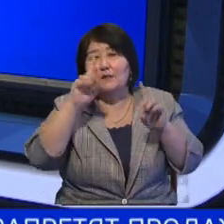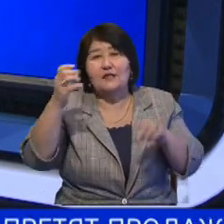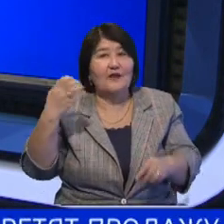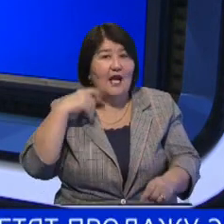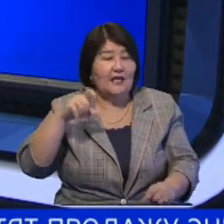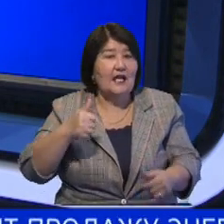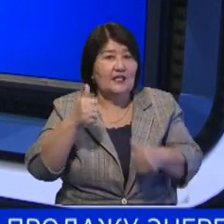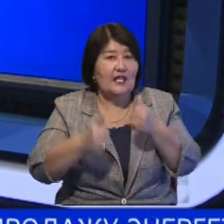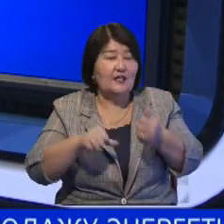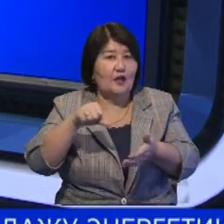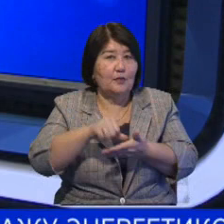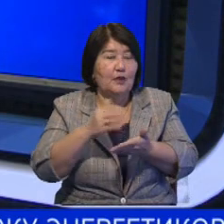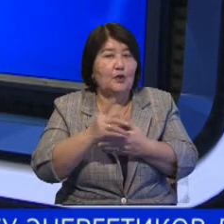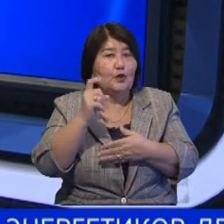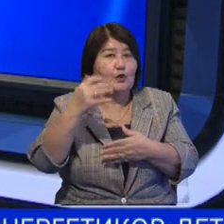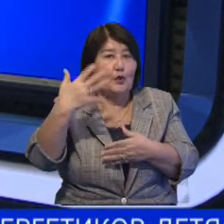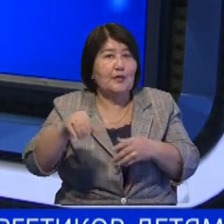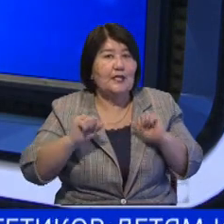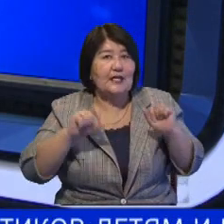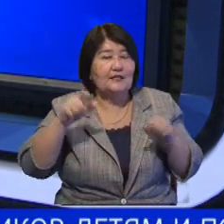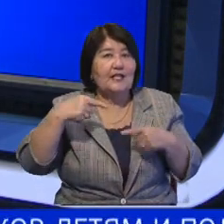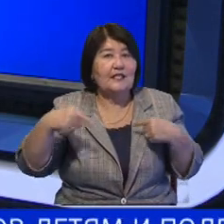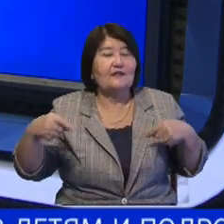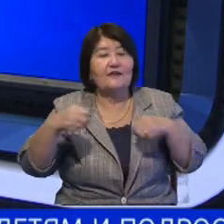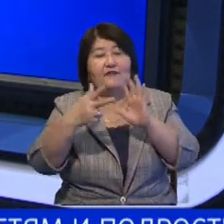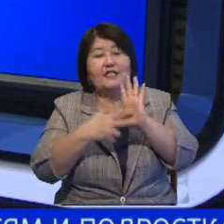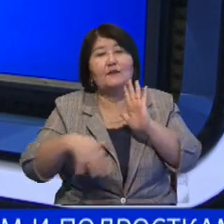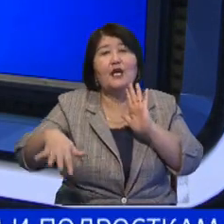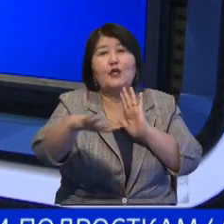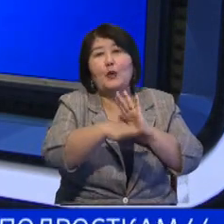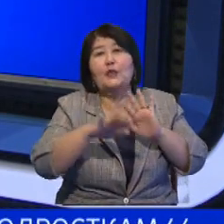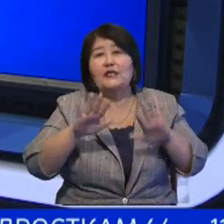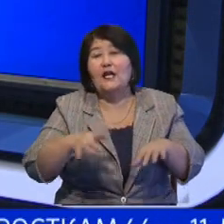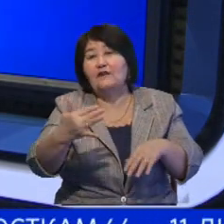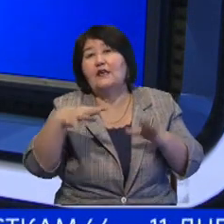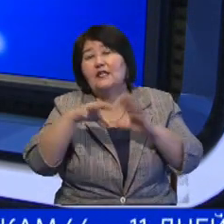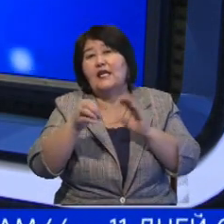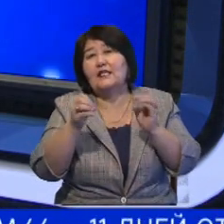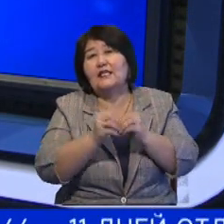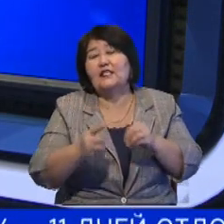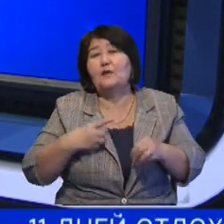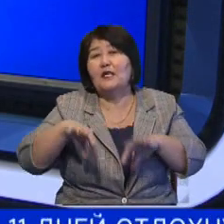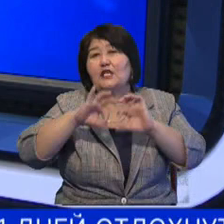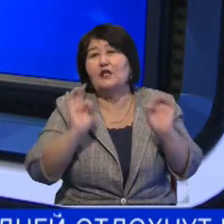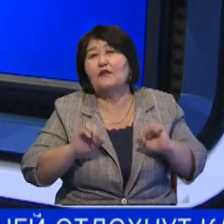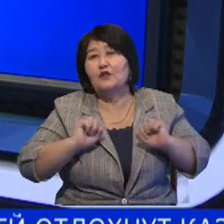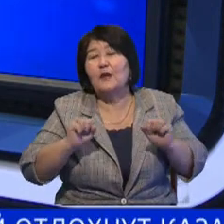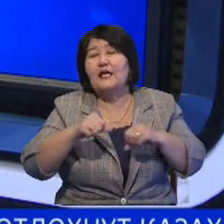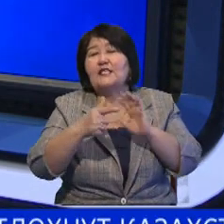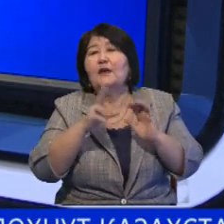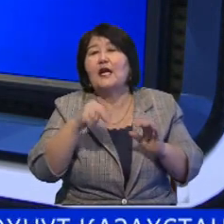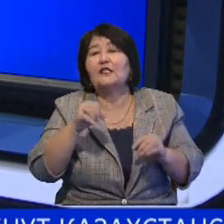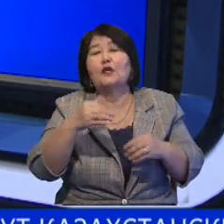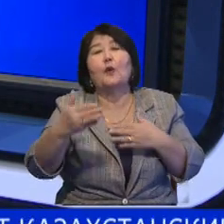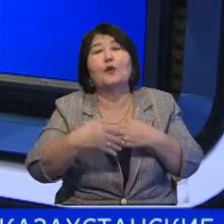кызылординцы. В соревнованиях приняли участие 150 спортсменов из 18 регионов страны. В их числе 10 мастеров спорта, 17 кандидатов